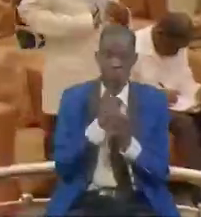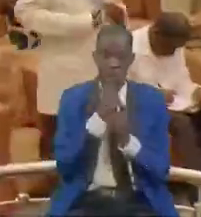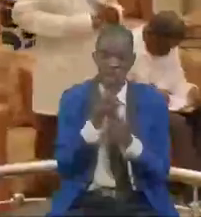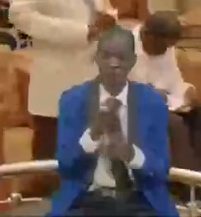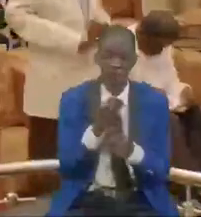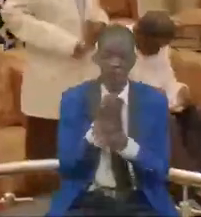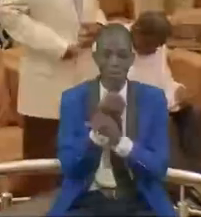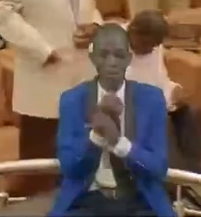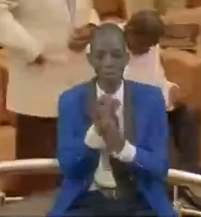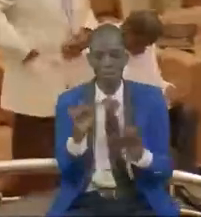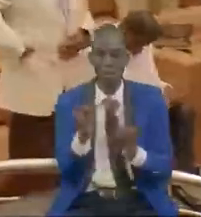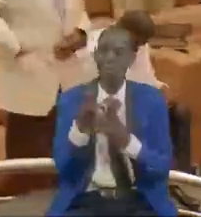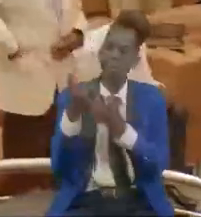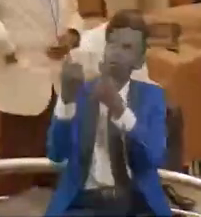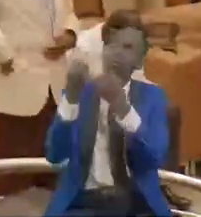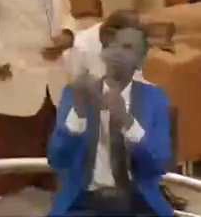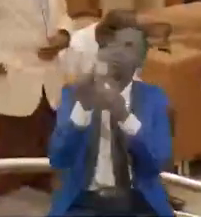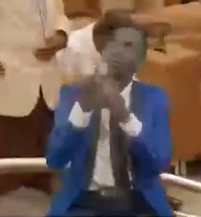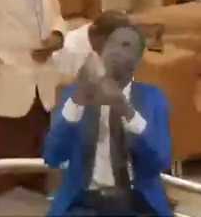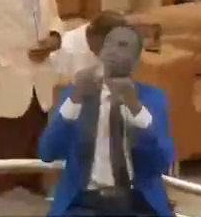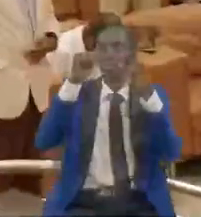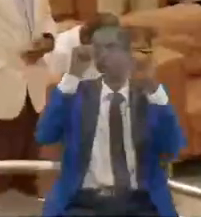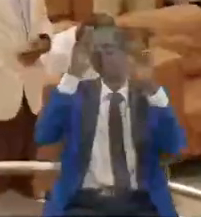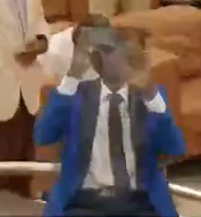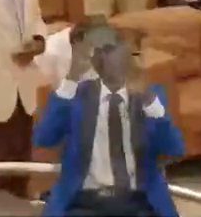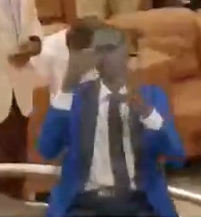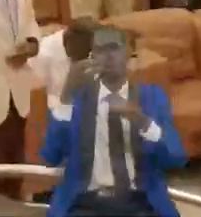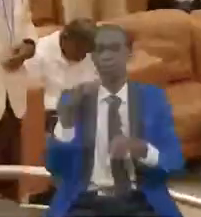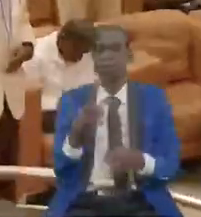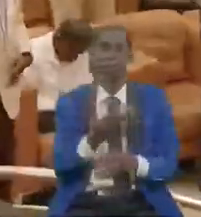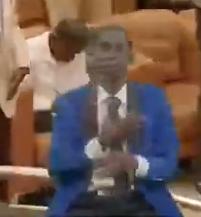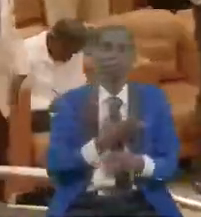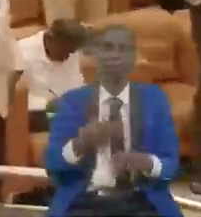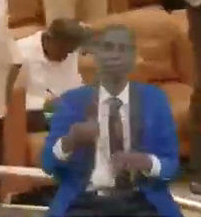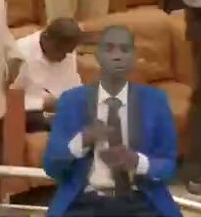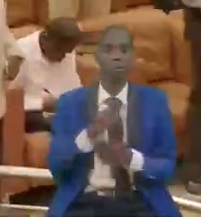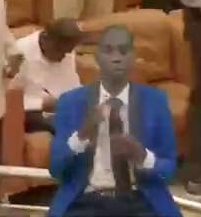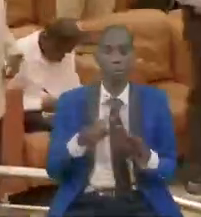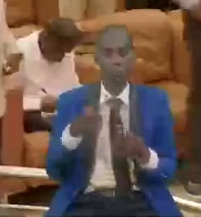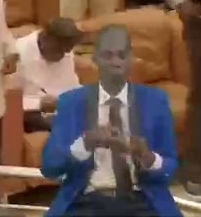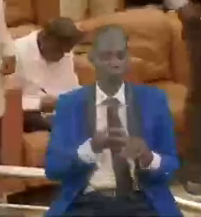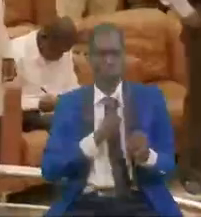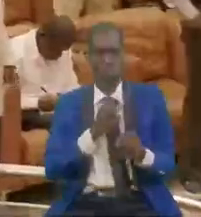je sais que tout don, le salut, oui,